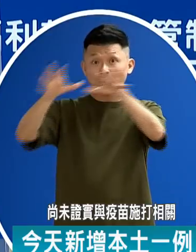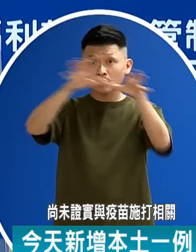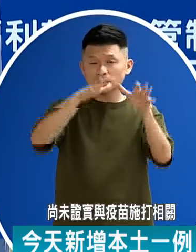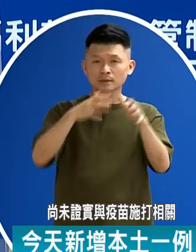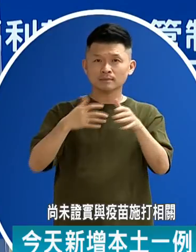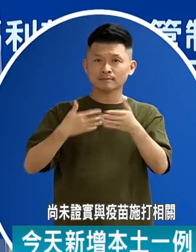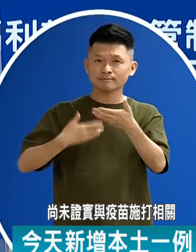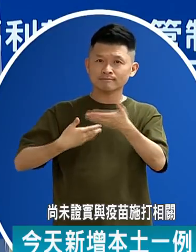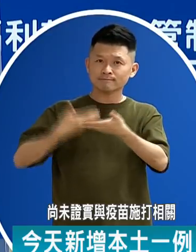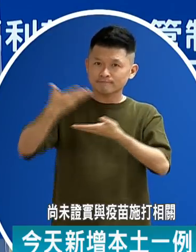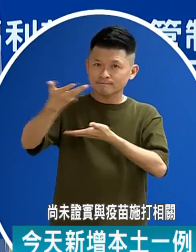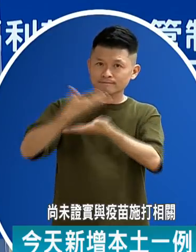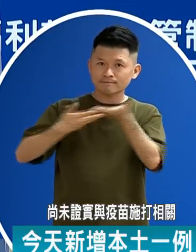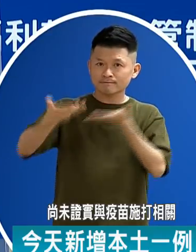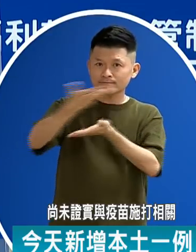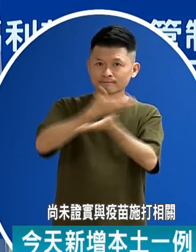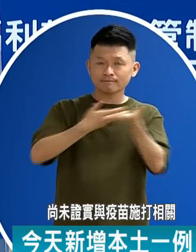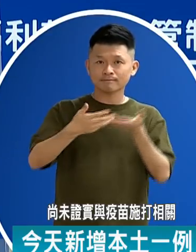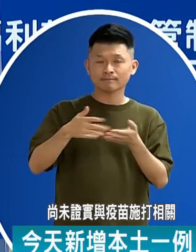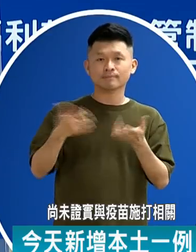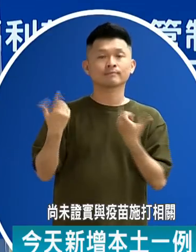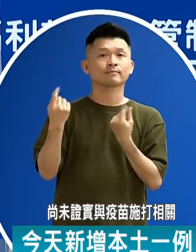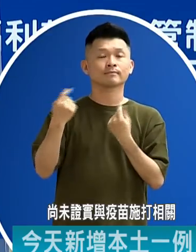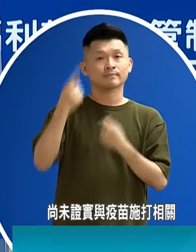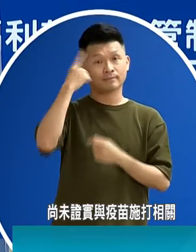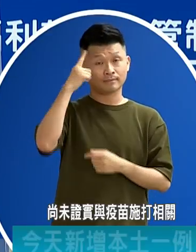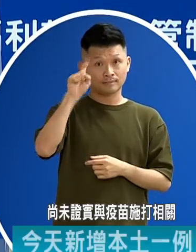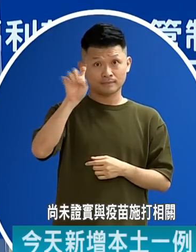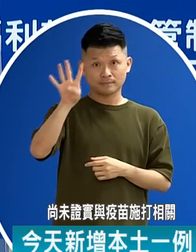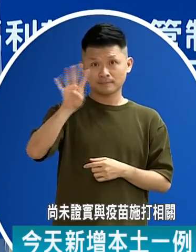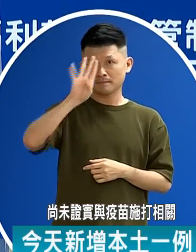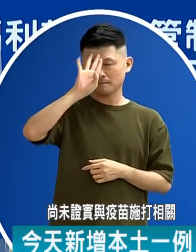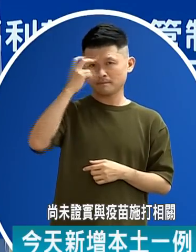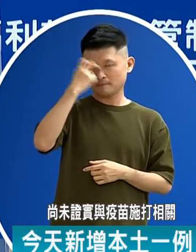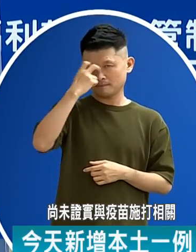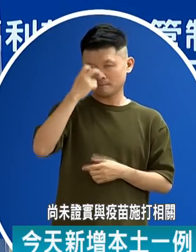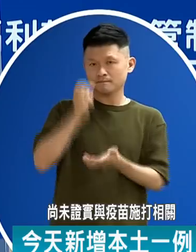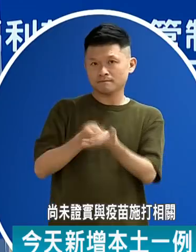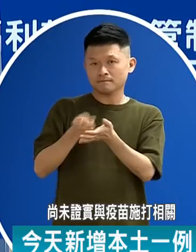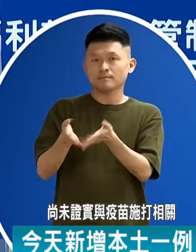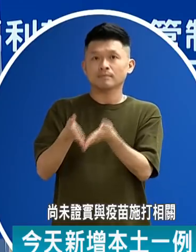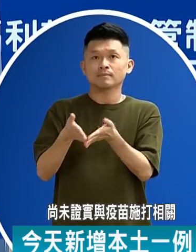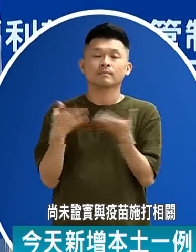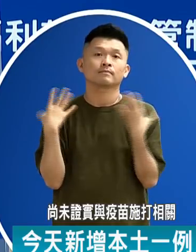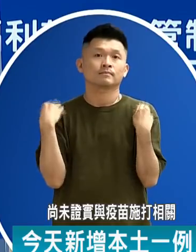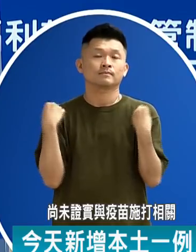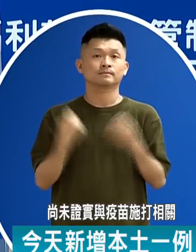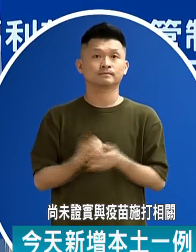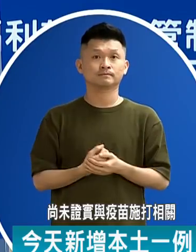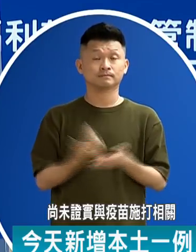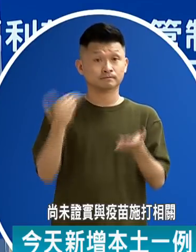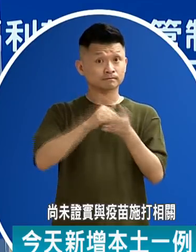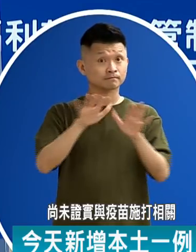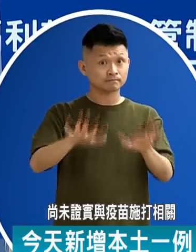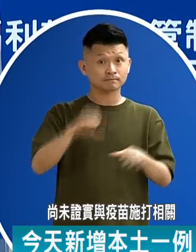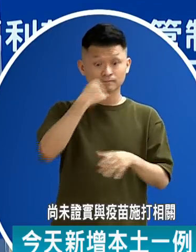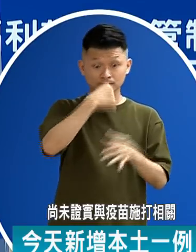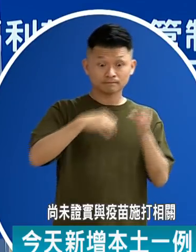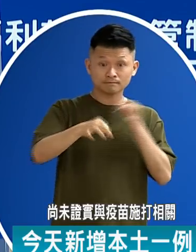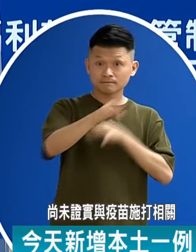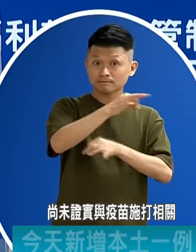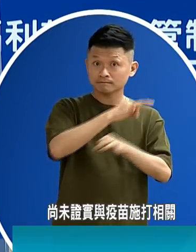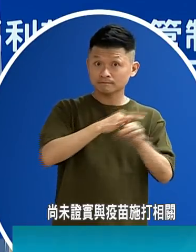往来，我们现在仍然是维持所谓14天的检疫的策略。好，那在目前来讲，整个台湾的经